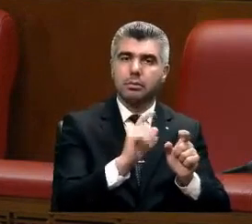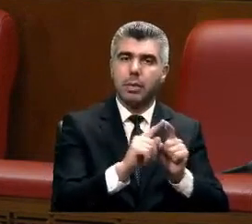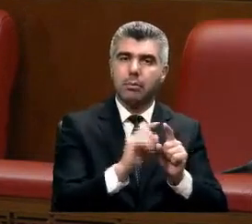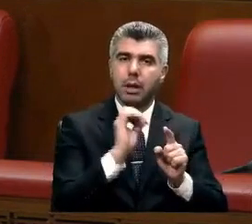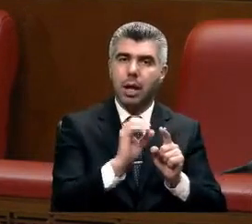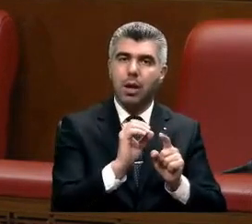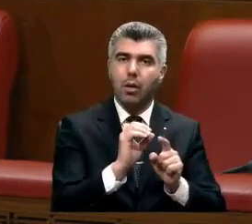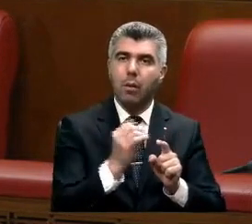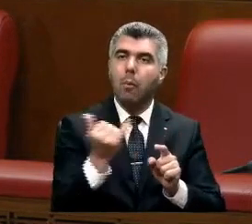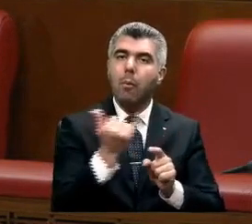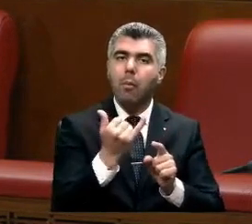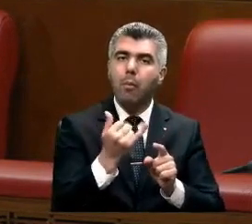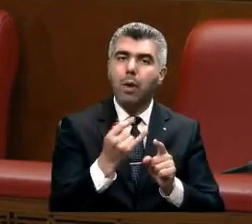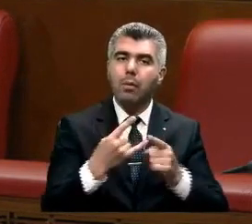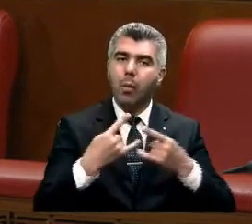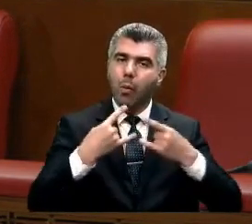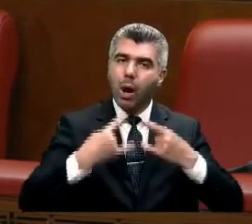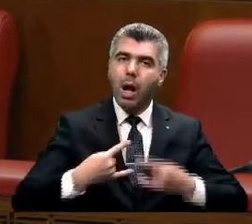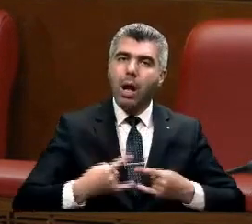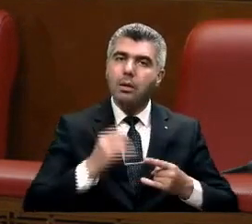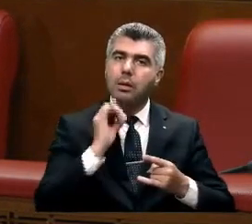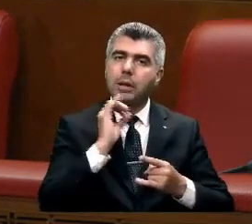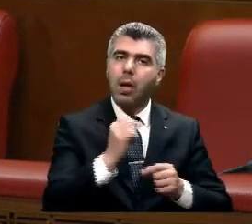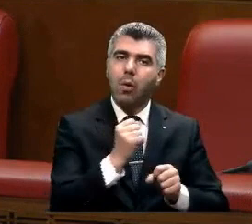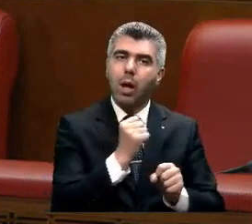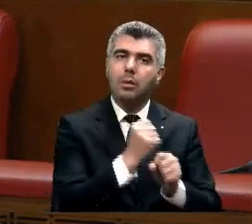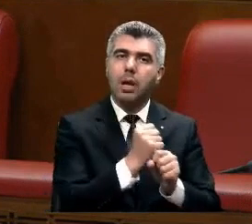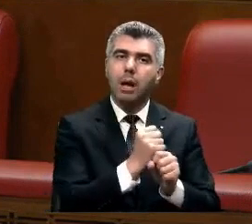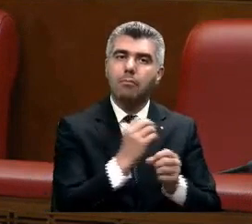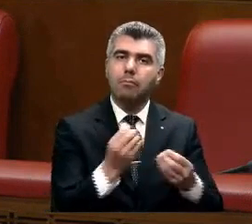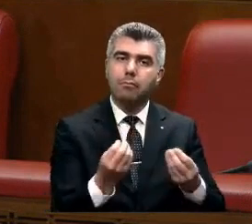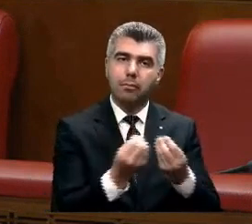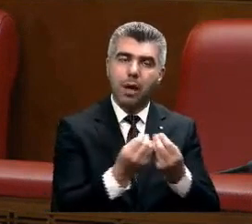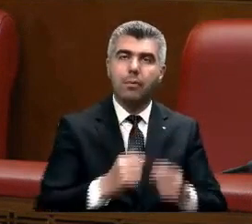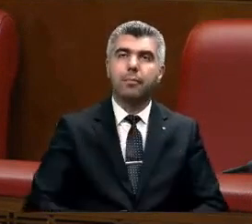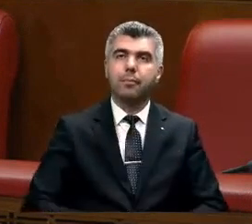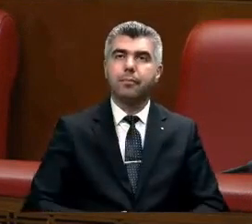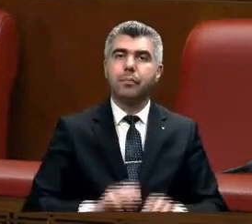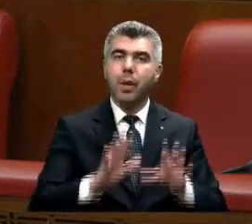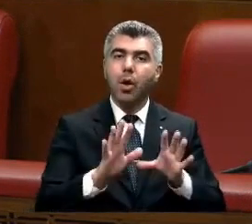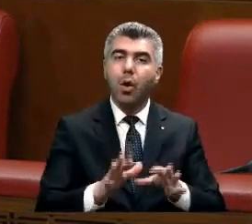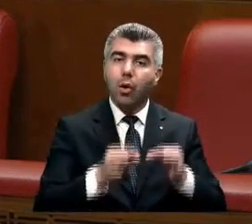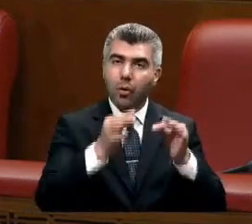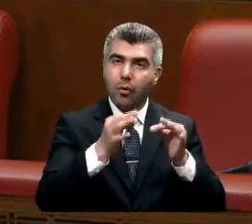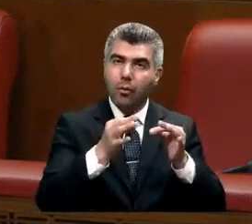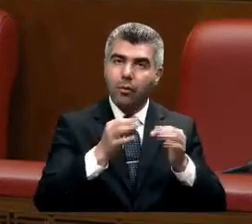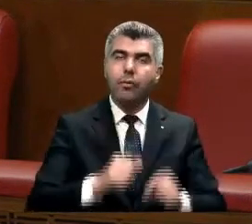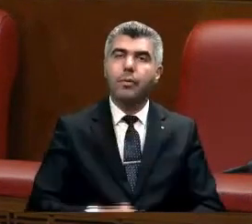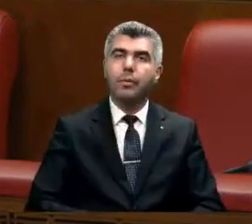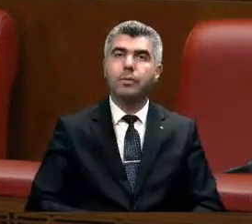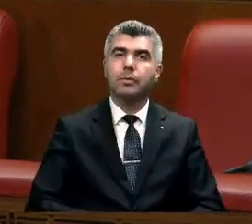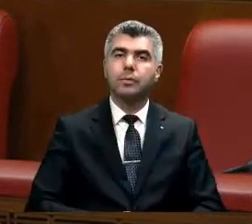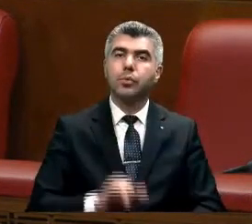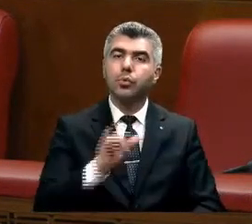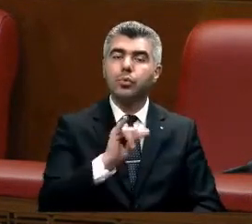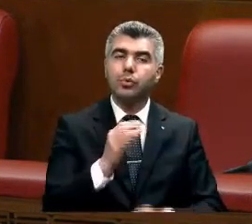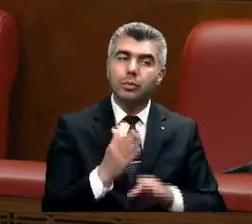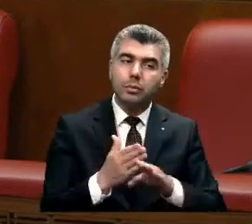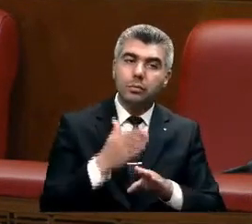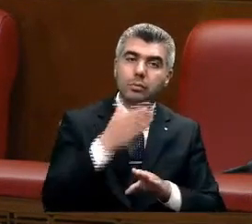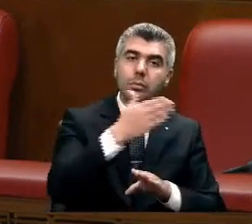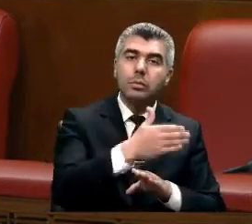السلامه والراحه ديال المستخدمين وبالتالي فمن الحلول الممكنه هو ولوج